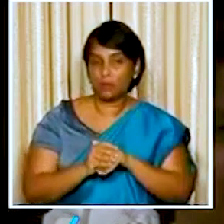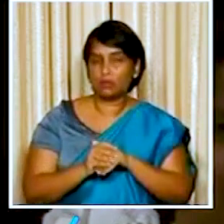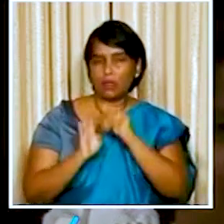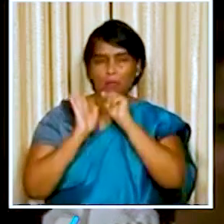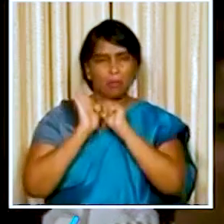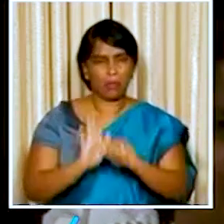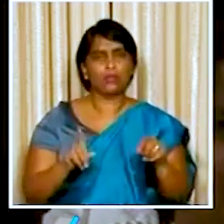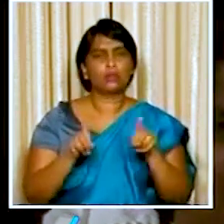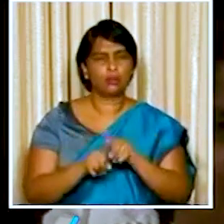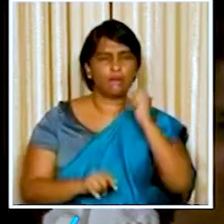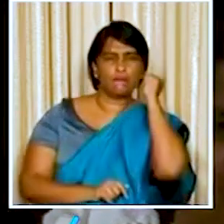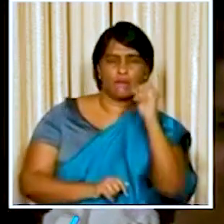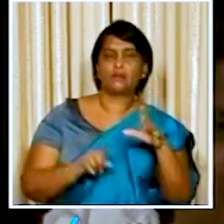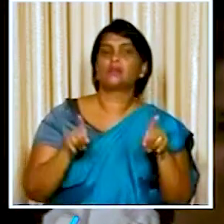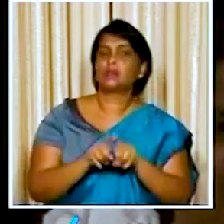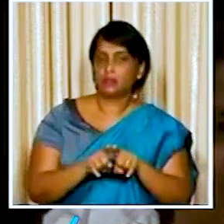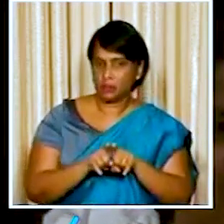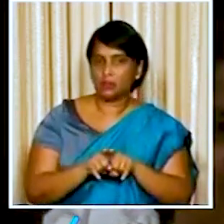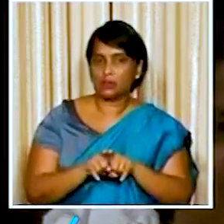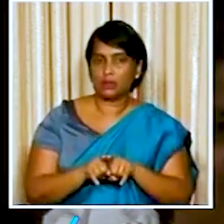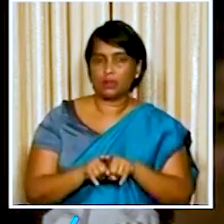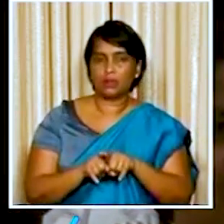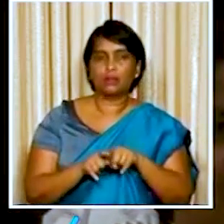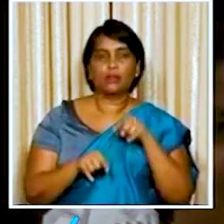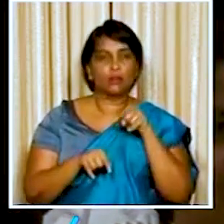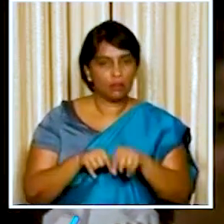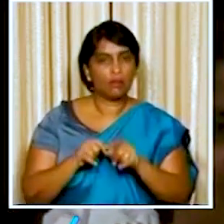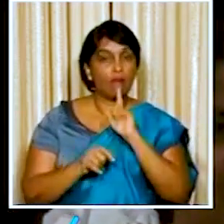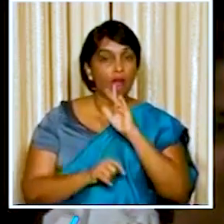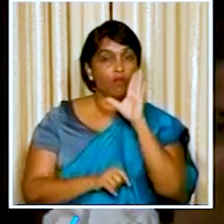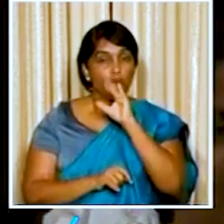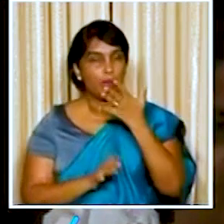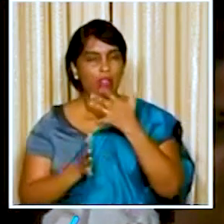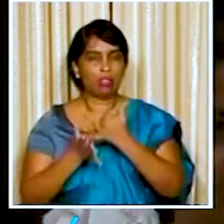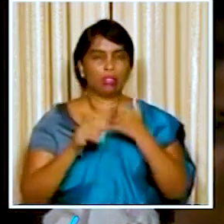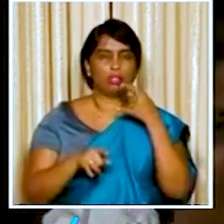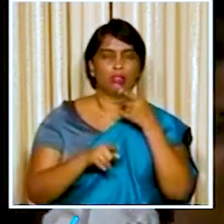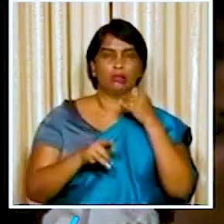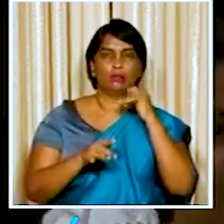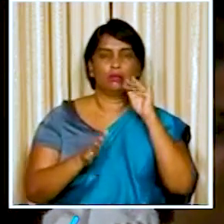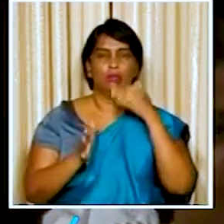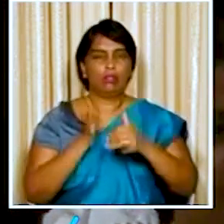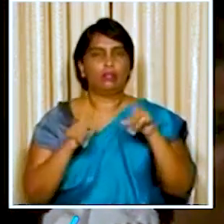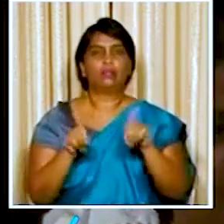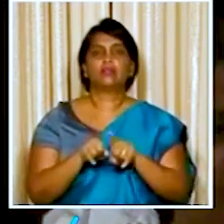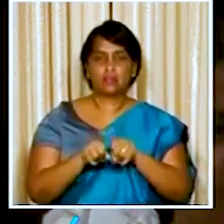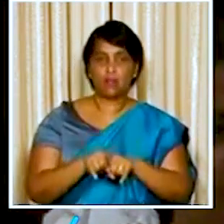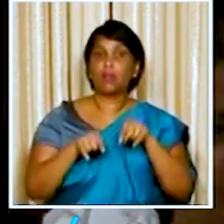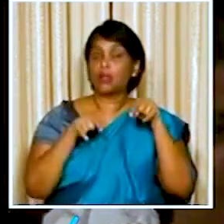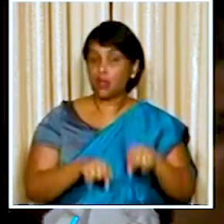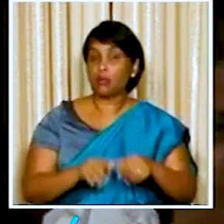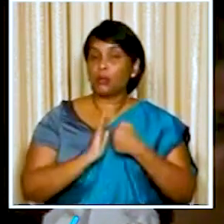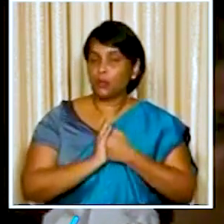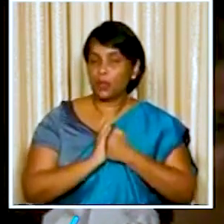විදියට අපහාස වෙන විදියට ලිංගික මේකත් වාචික ලිංගිකතවරයක්. එහෙමනම් මේ